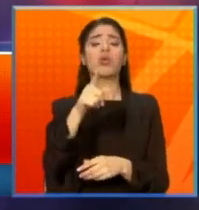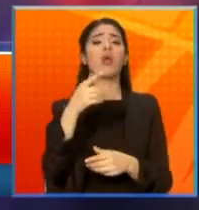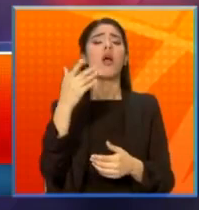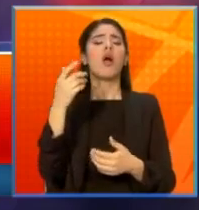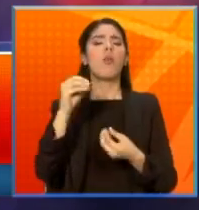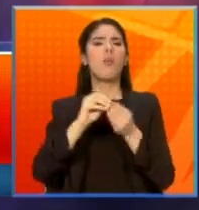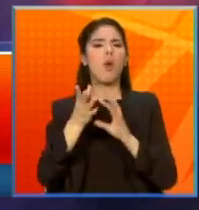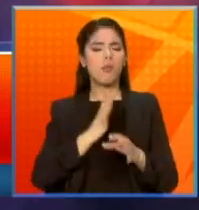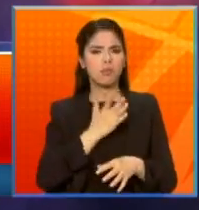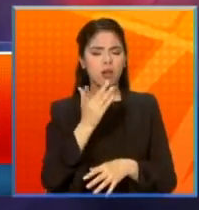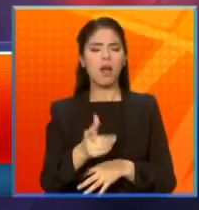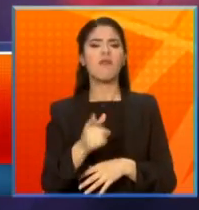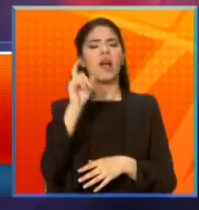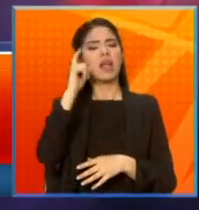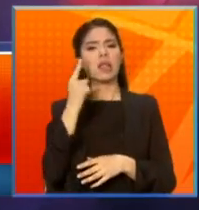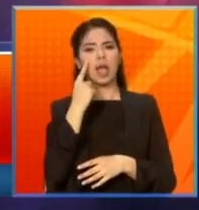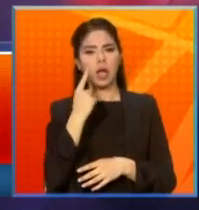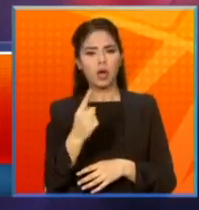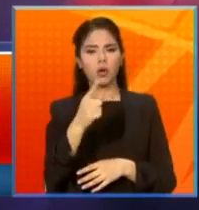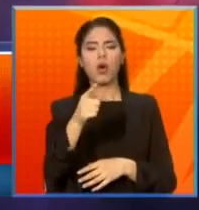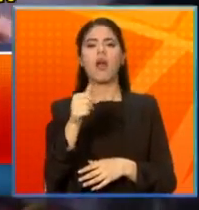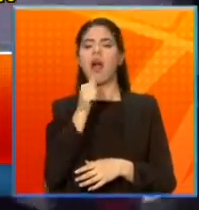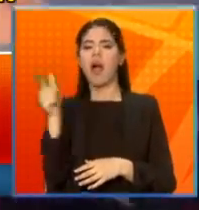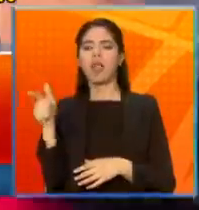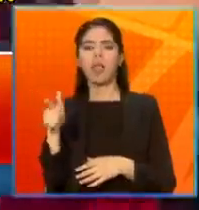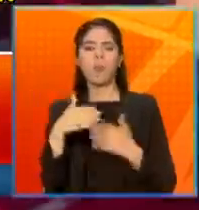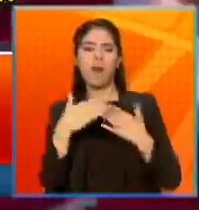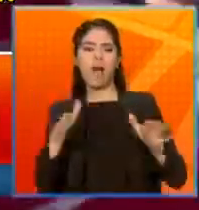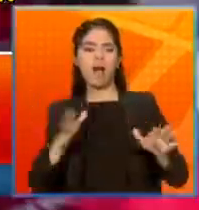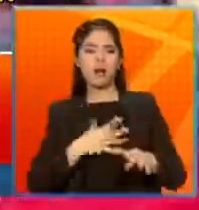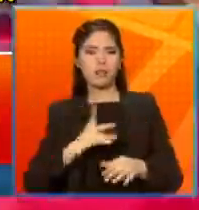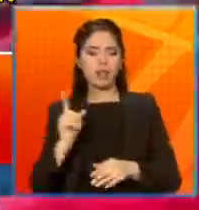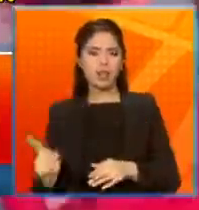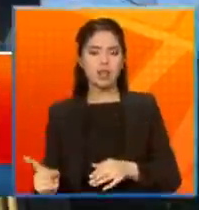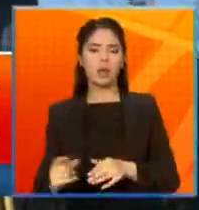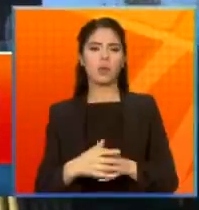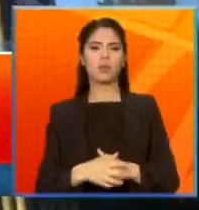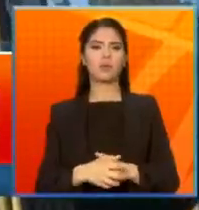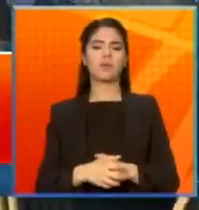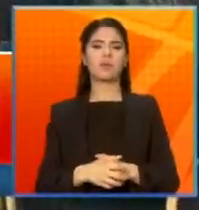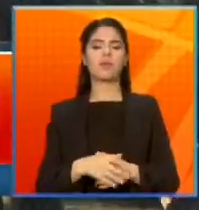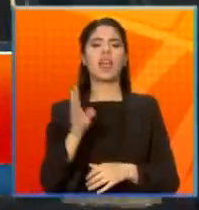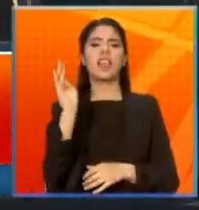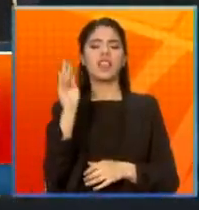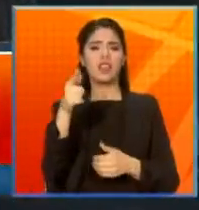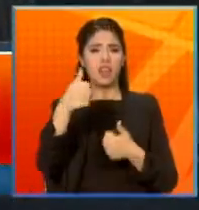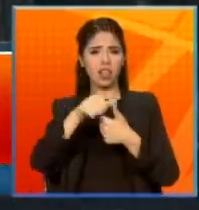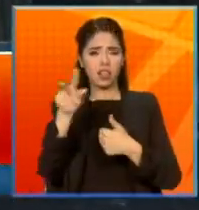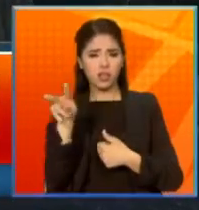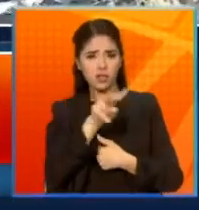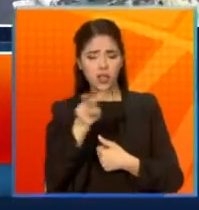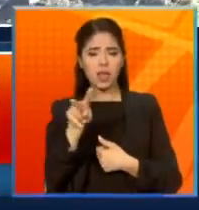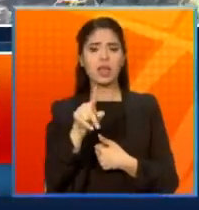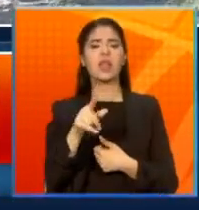süredir problem vardı. İddiaya göre genç adam ayrılmak istiyordu. Yalan etkileri bir nedeni vardı. Nişanlı çift odun pazarındaki